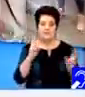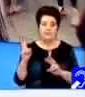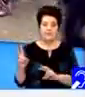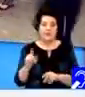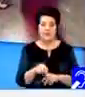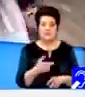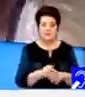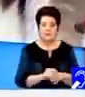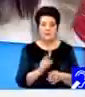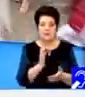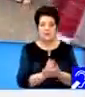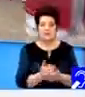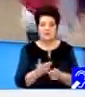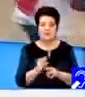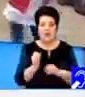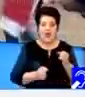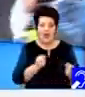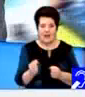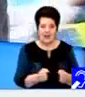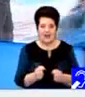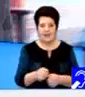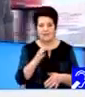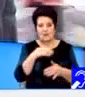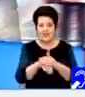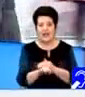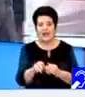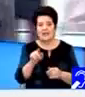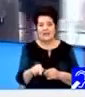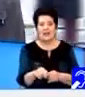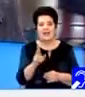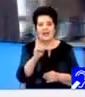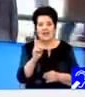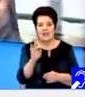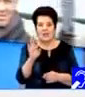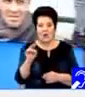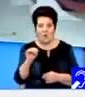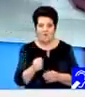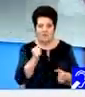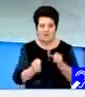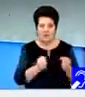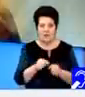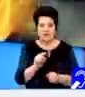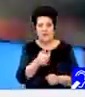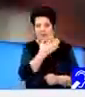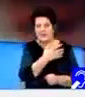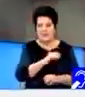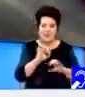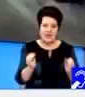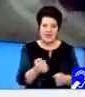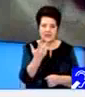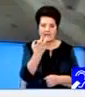unei vinării nu doar se bea, dar se și aleargă. Subteranele de la Cricova au fost un traseu numai bun pentru o cursă pe timp de iarnă. 300